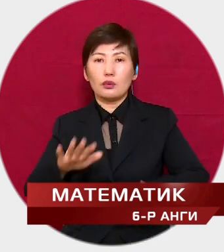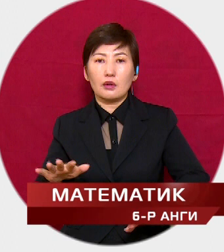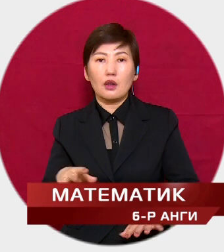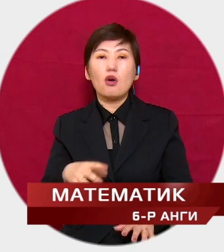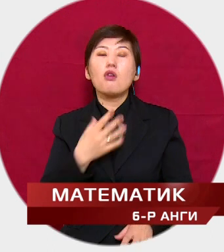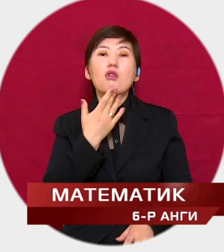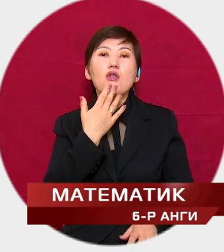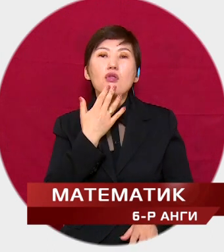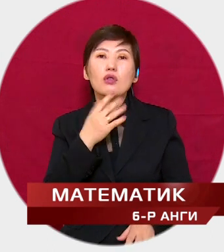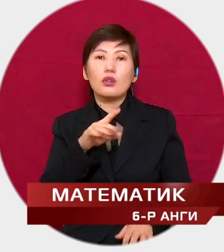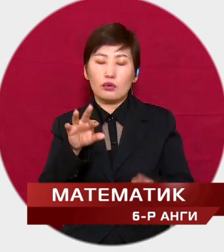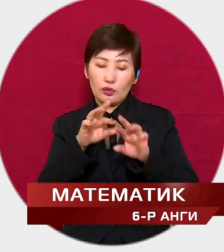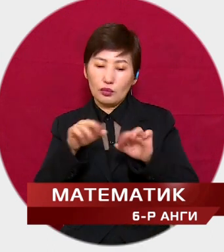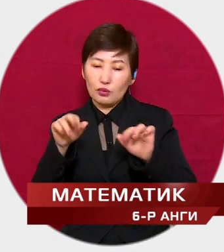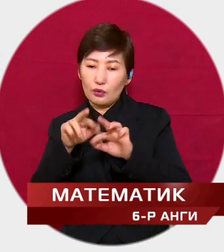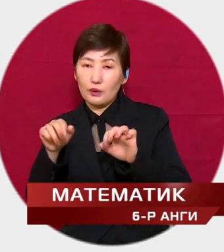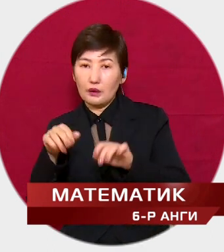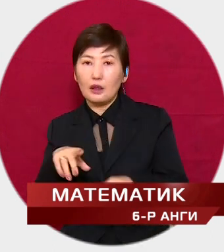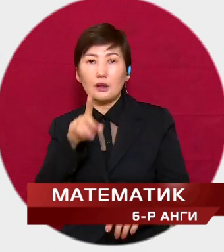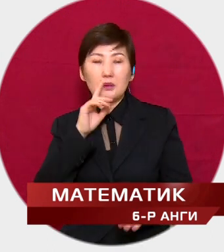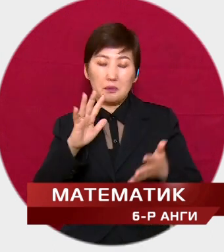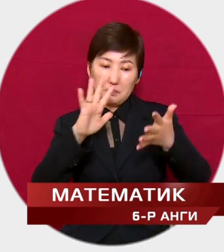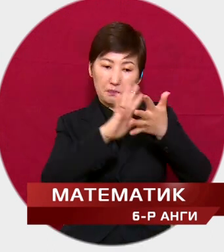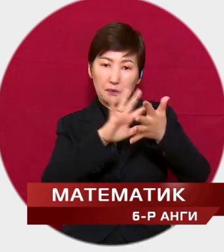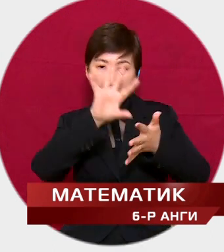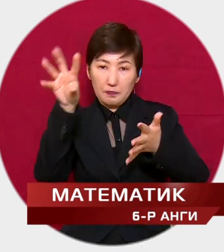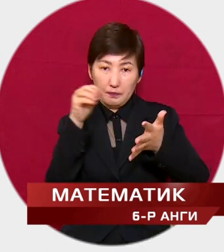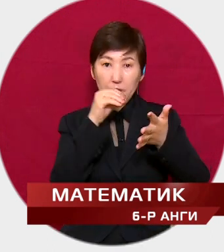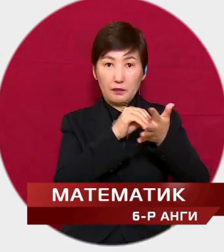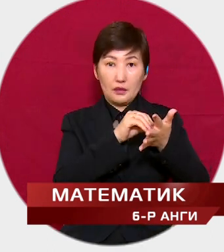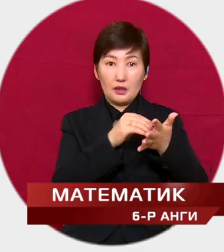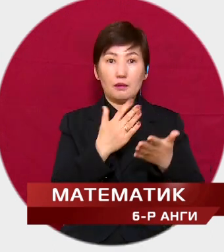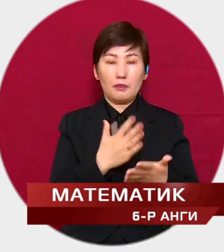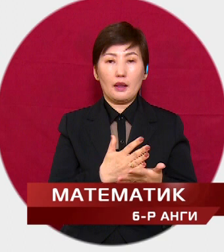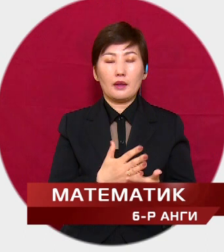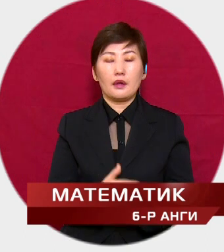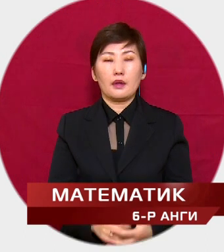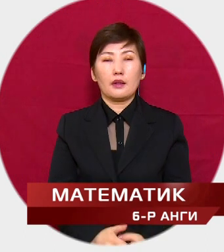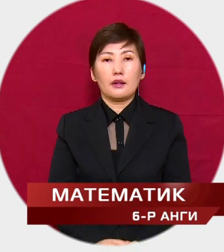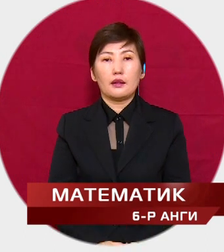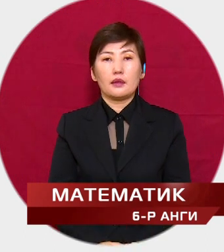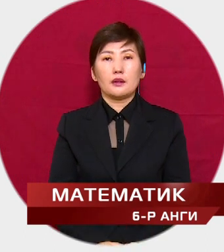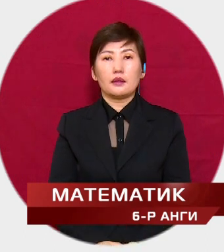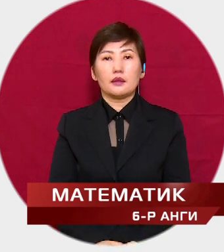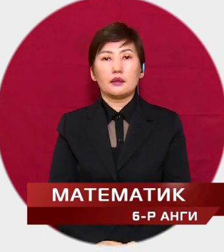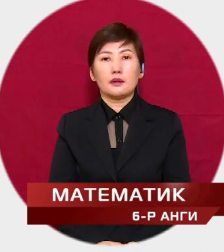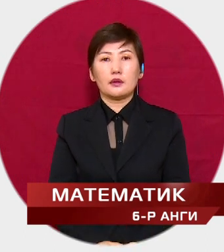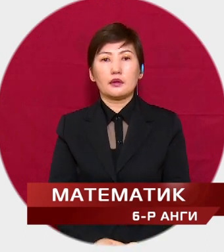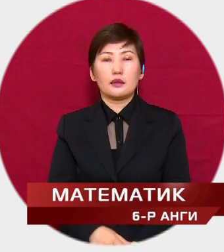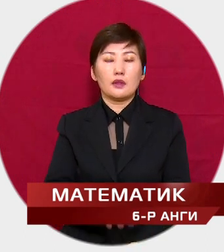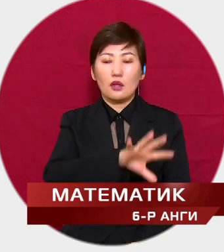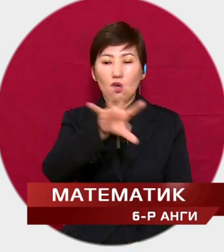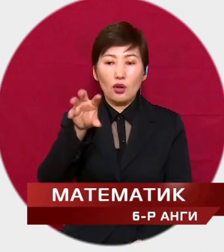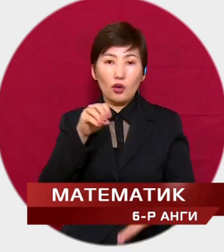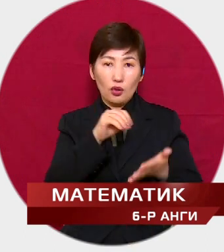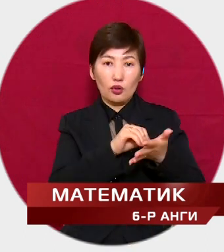улаан өнгөнд дуртай 3 хүүхэд, цэнхэр өнгөнд дуртай 5 хүүхэд ангид байдаг юм байна. За тэгвэл энэ өгдлийг